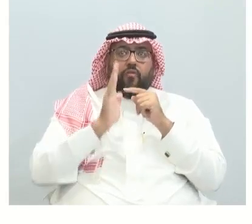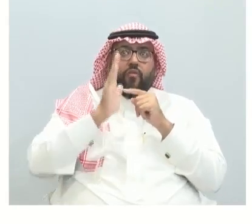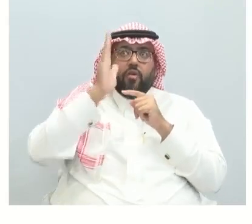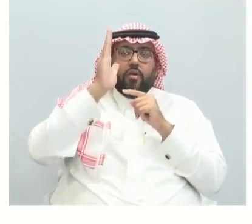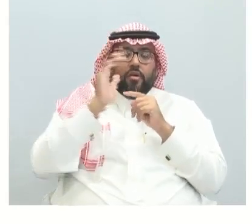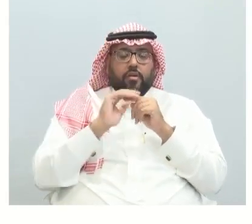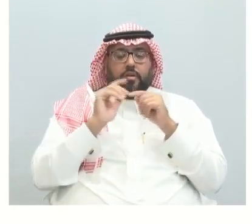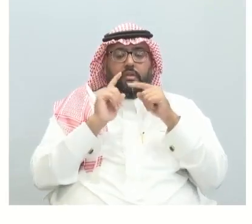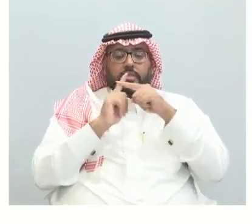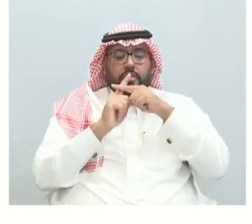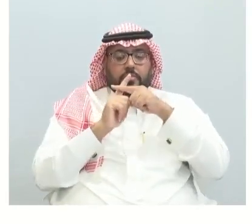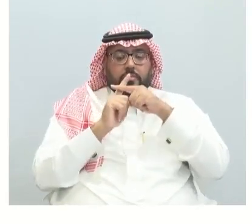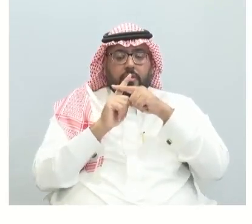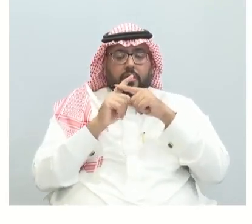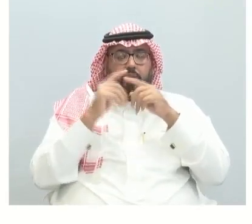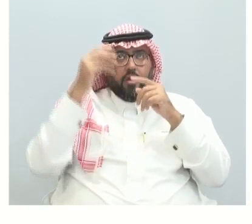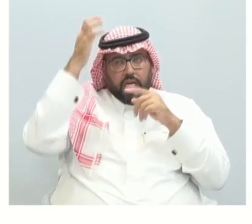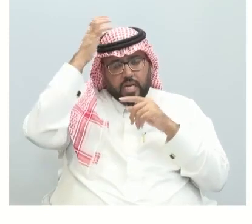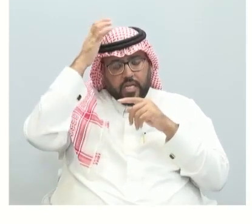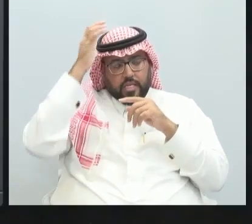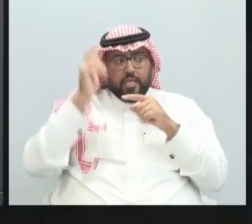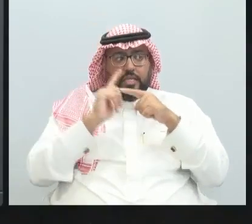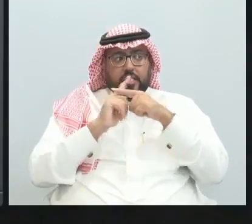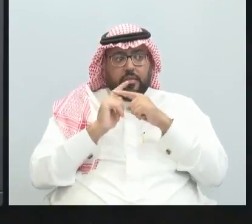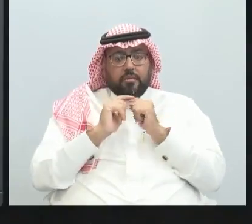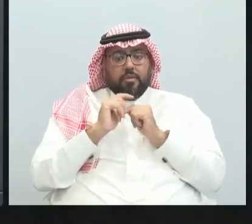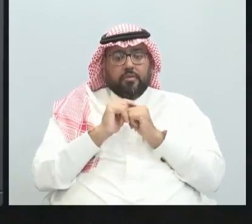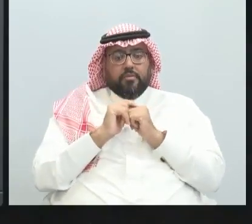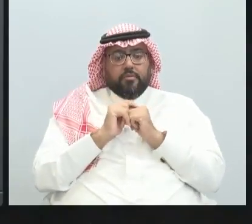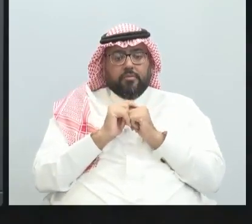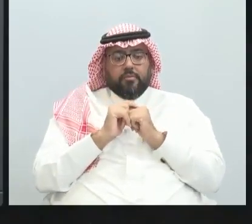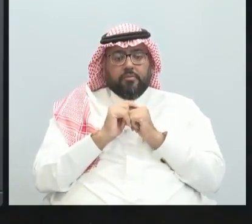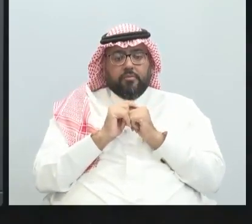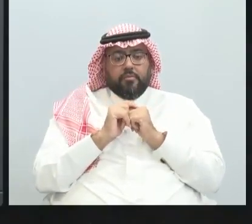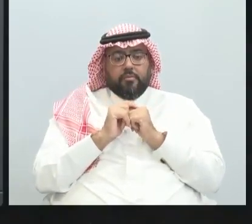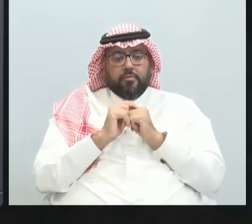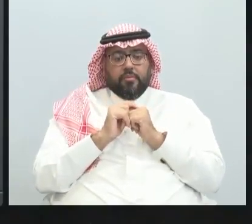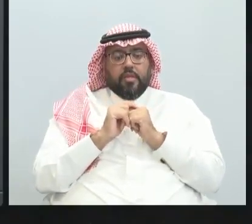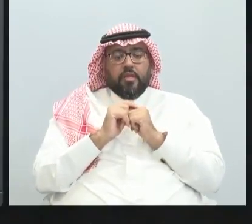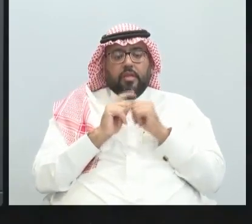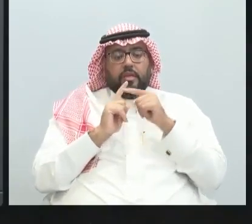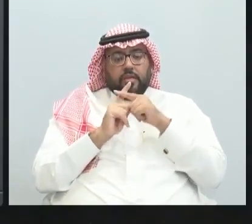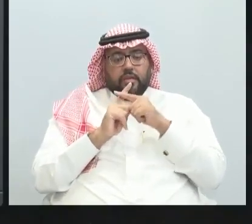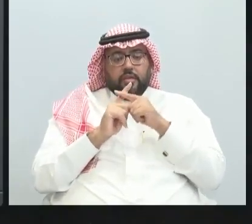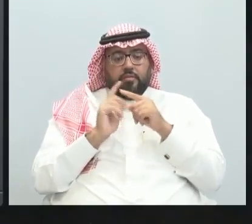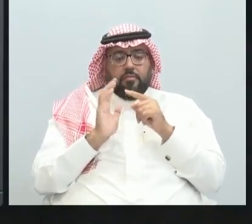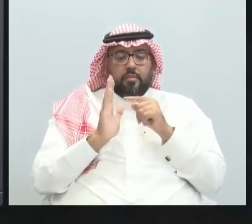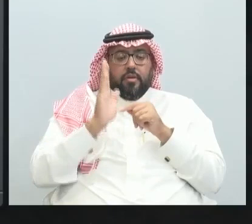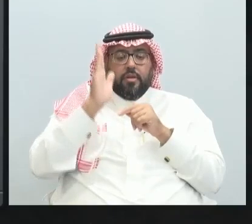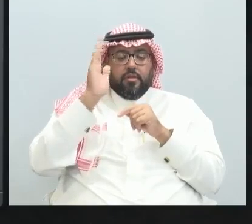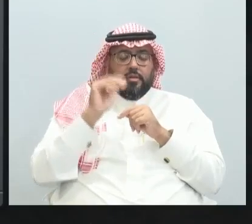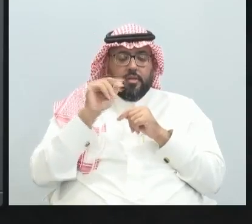والجمع الراسي هنا عباره عن جمع ماذا لو تلاحظون احسنتم جمع راسي